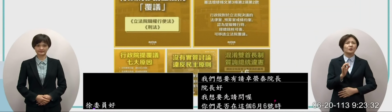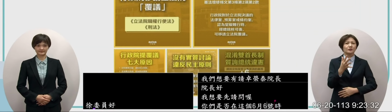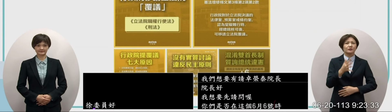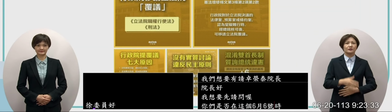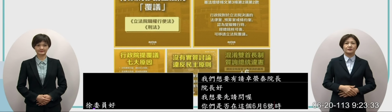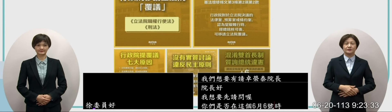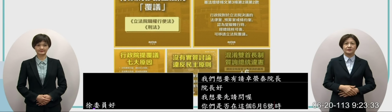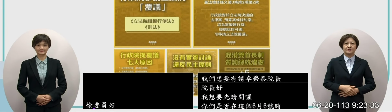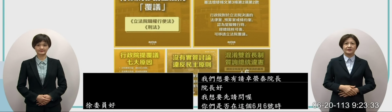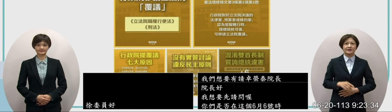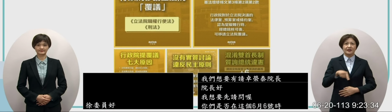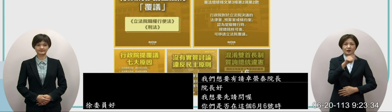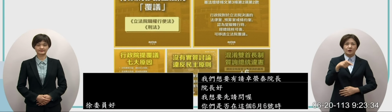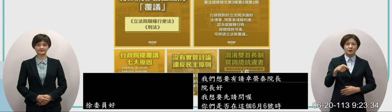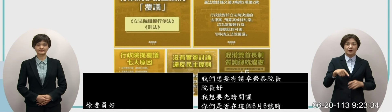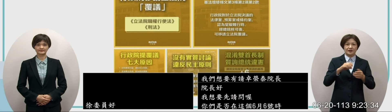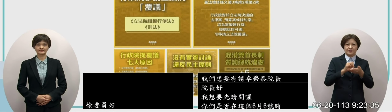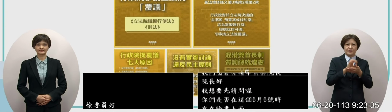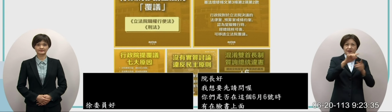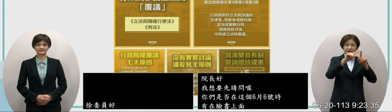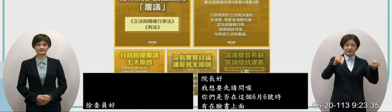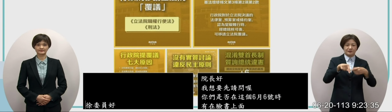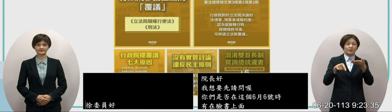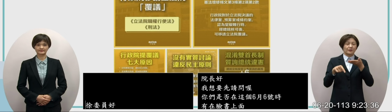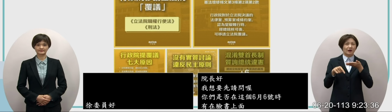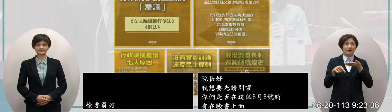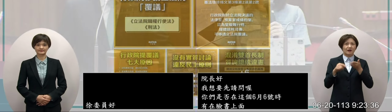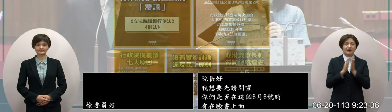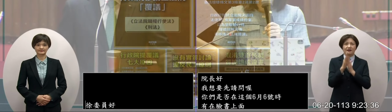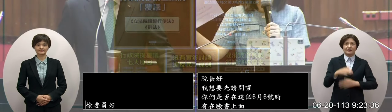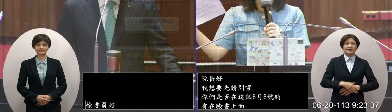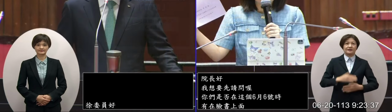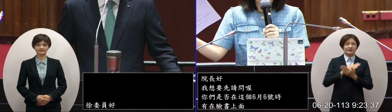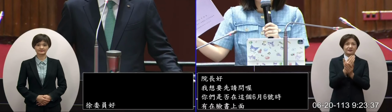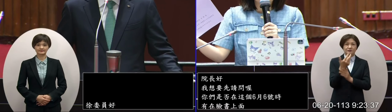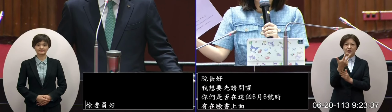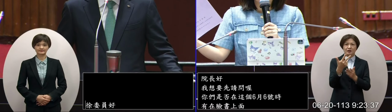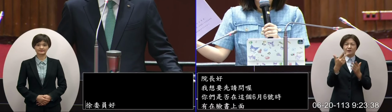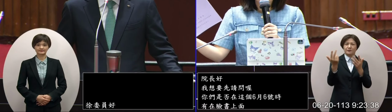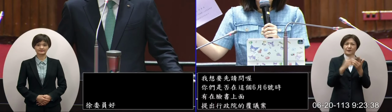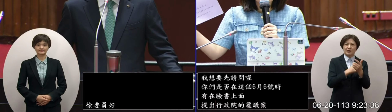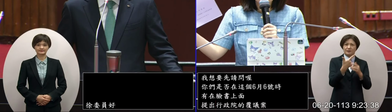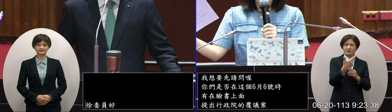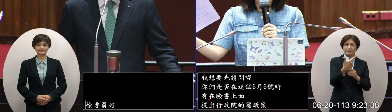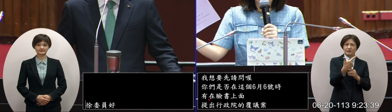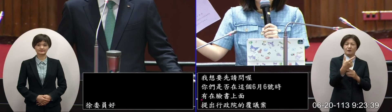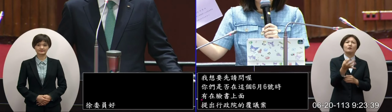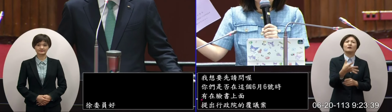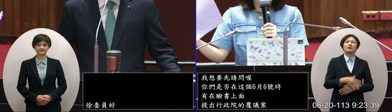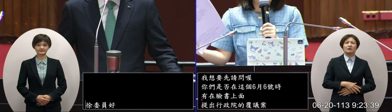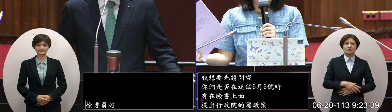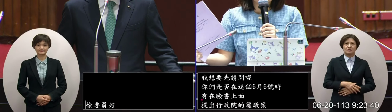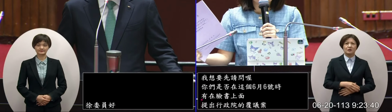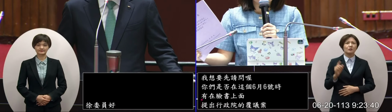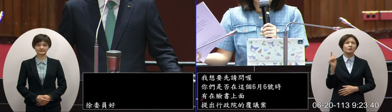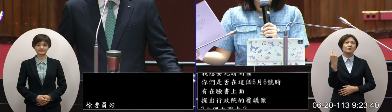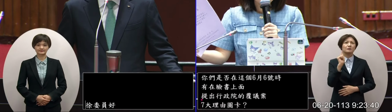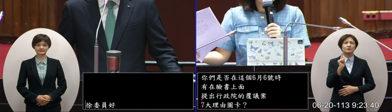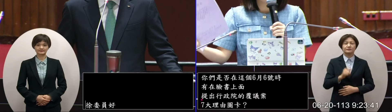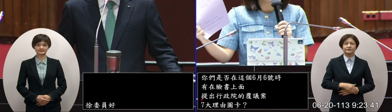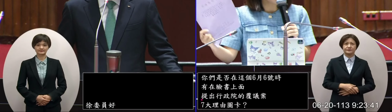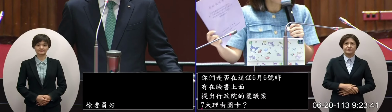哈、哦，在我们收到你们的报告里面的时候呢，7项变成6项？可不可以先跟我们说明具体的原